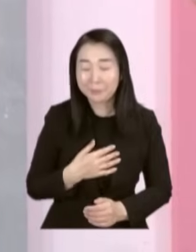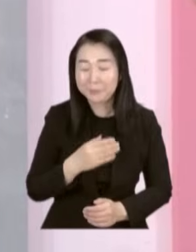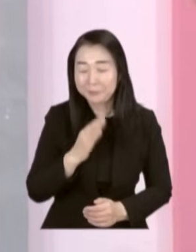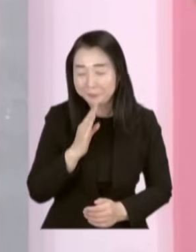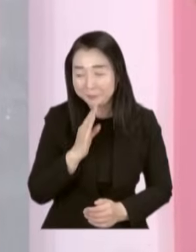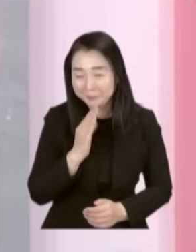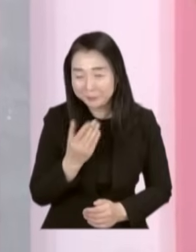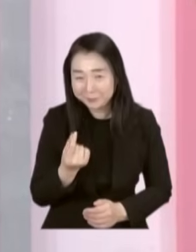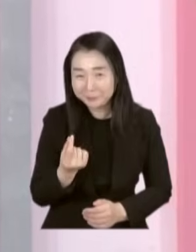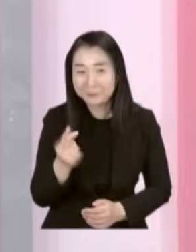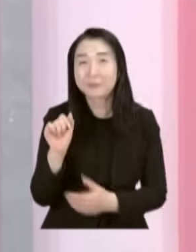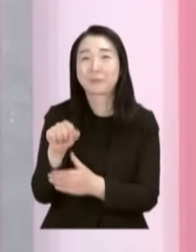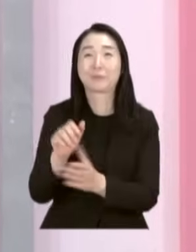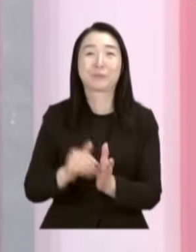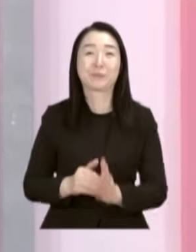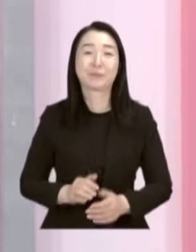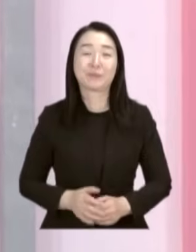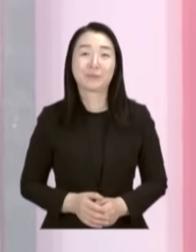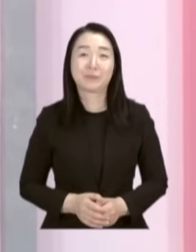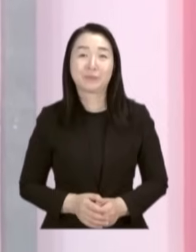없이